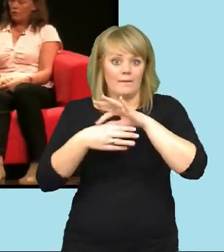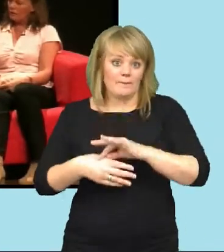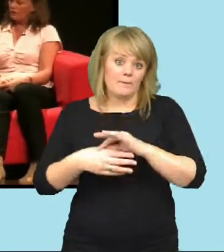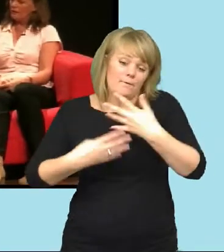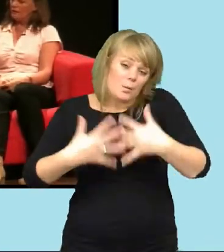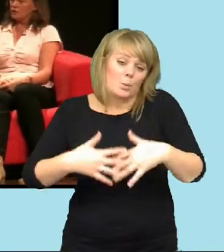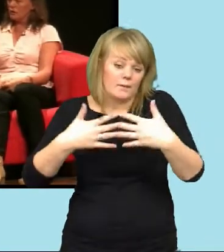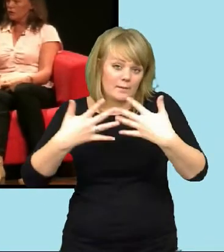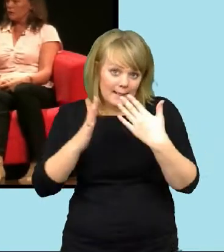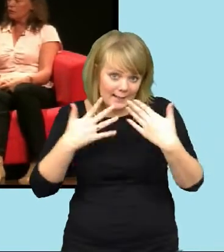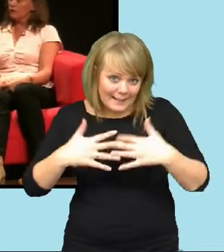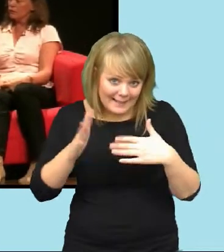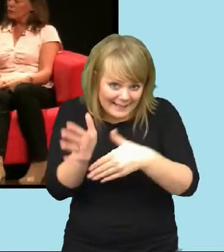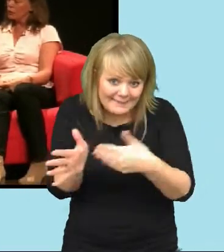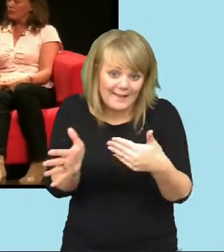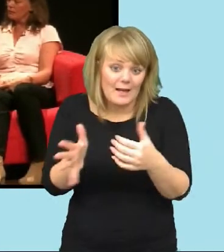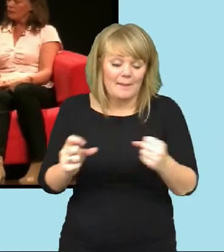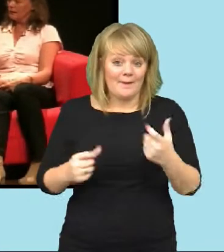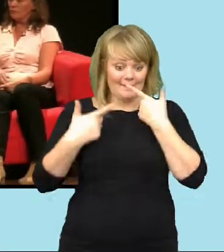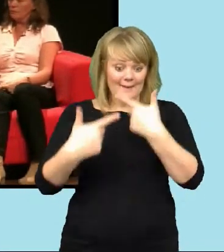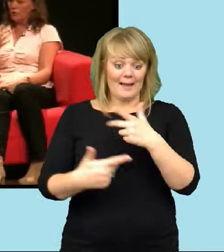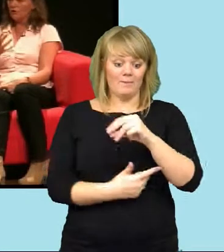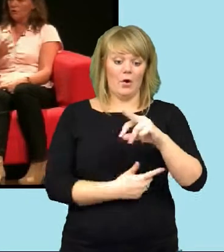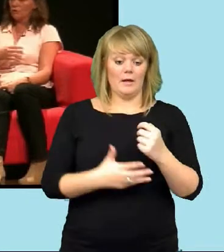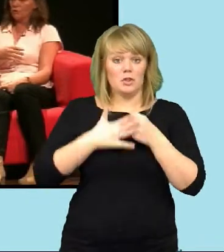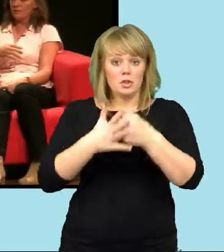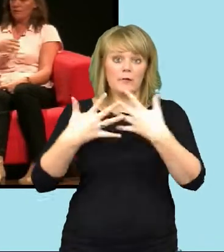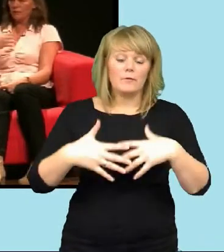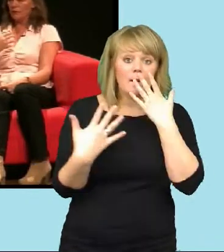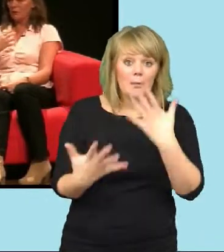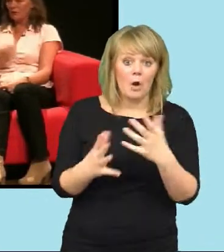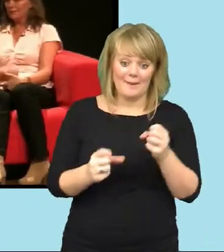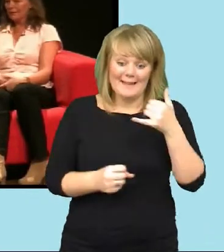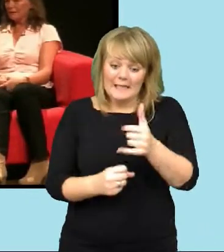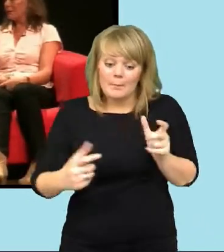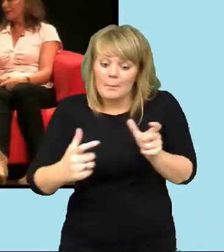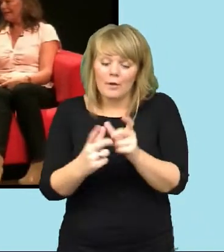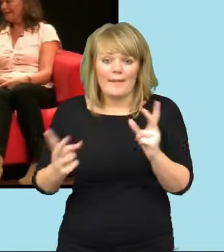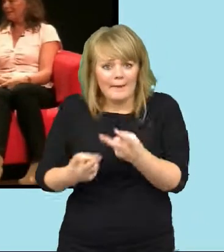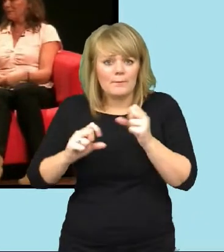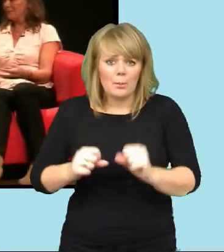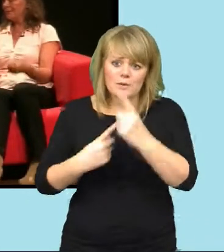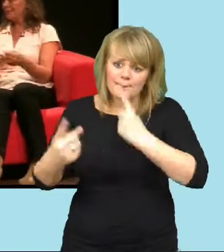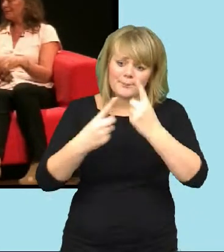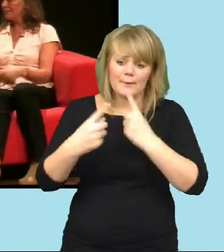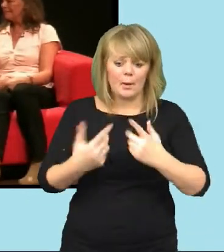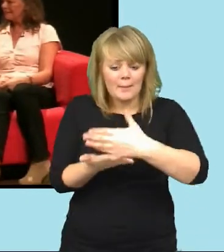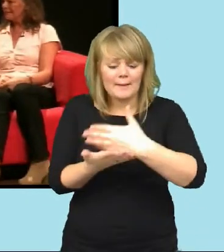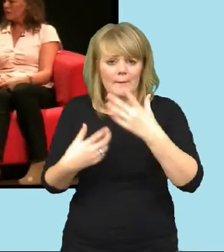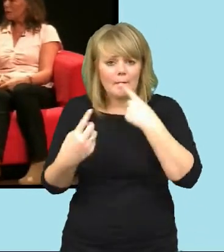tack vare allt stöd som det fungerar så bra. Men ändå i möte så måste man ju ändå förklara hur svårt det är. Så det blir